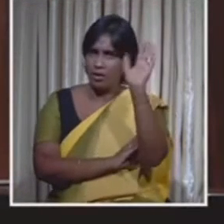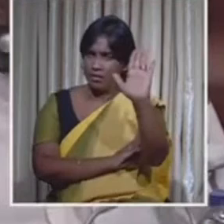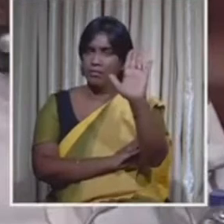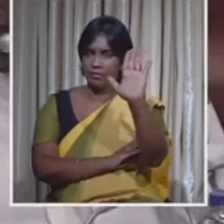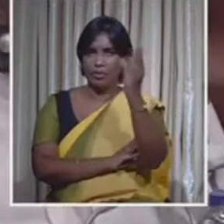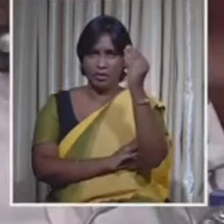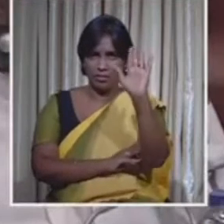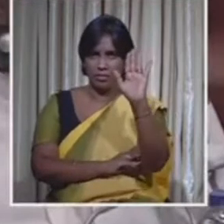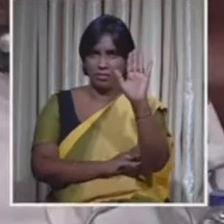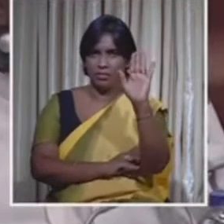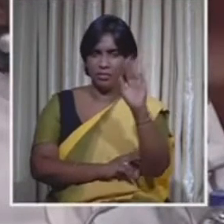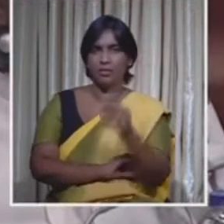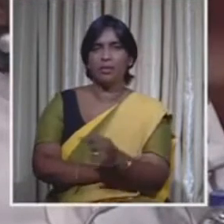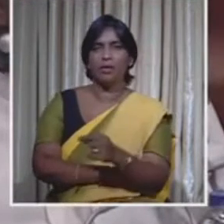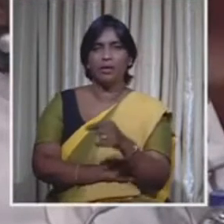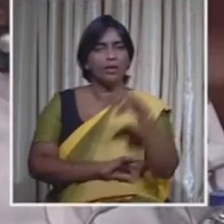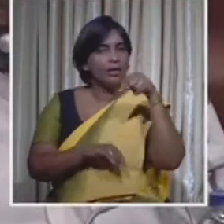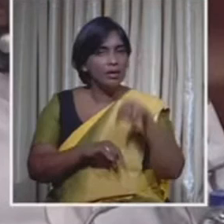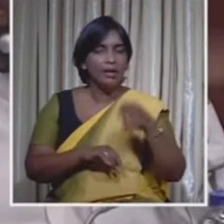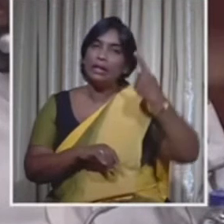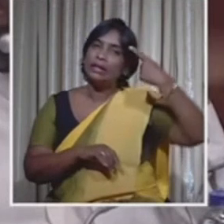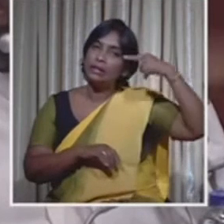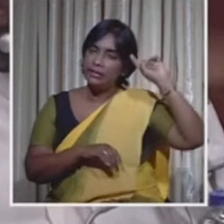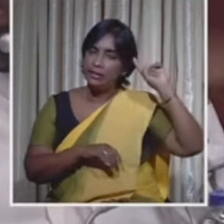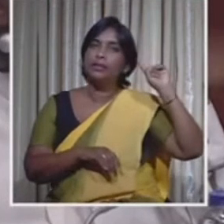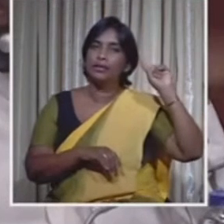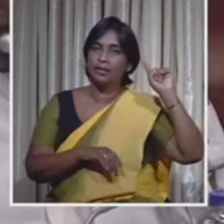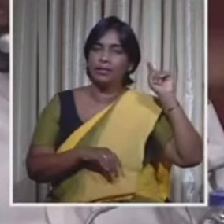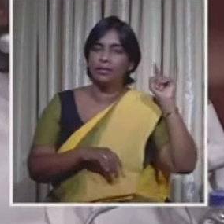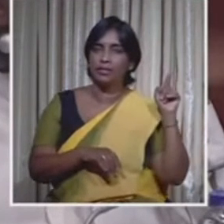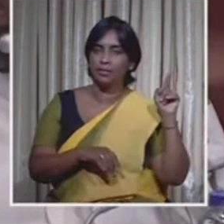කරන් දෙන්න හරි කතා කර දැන් දැන් ඊයේ අපේ මේ